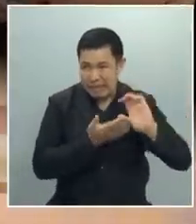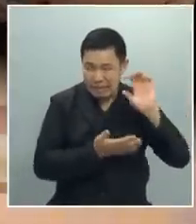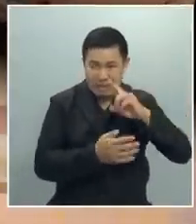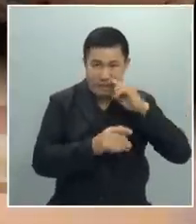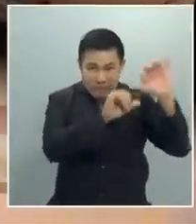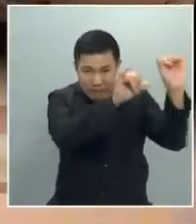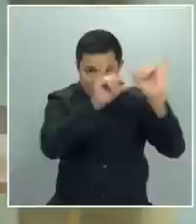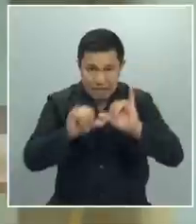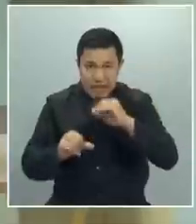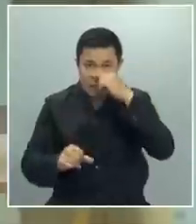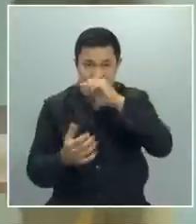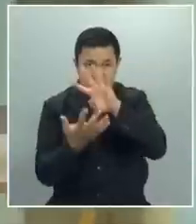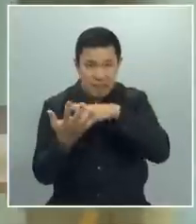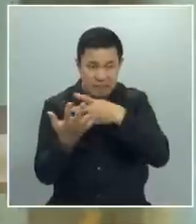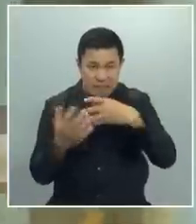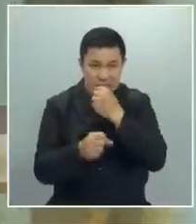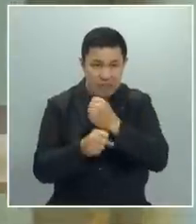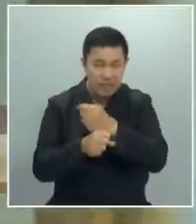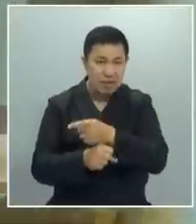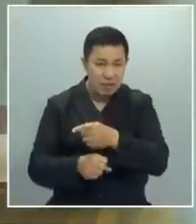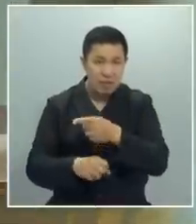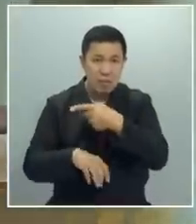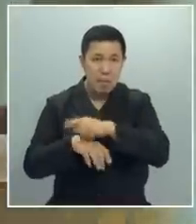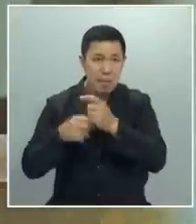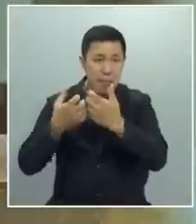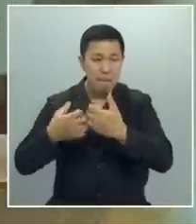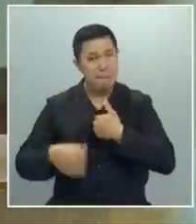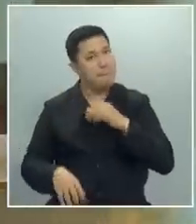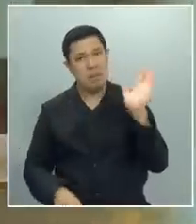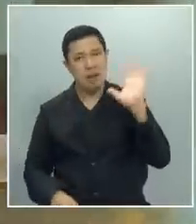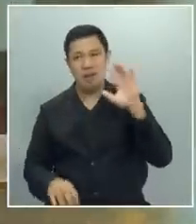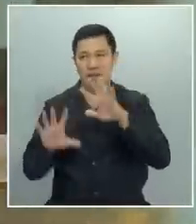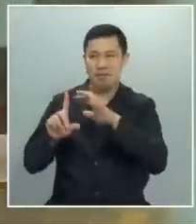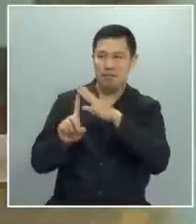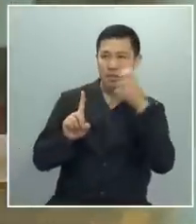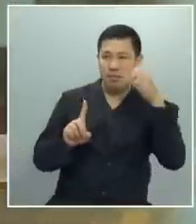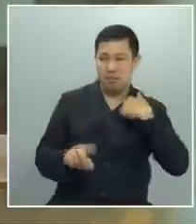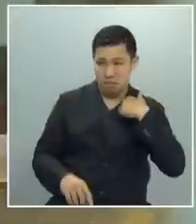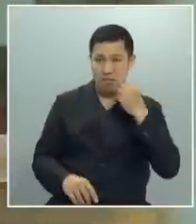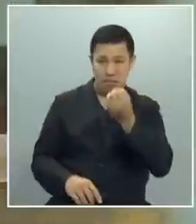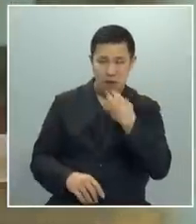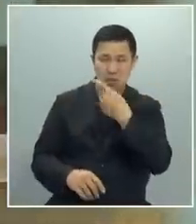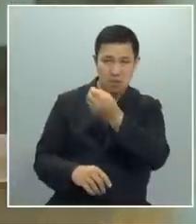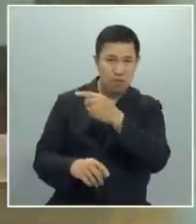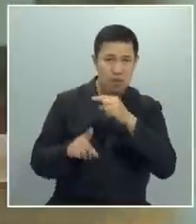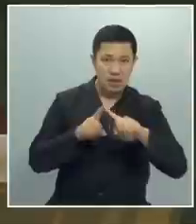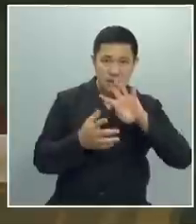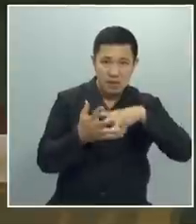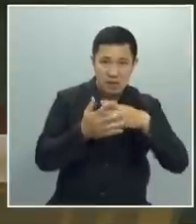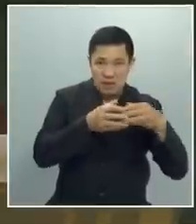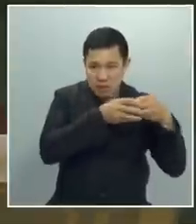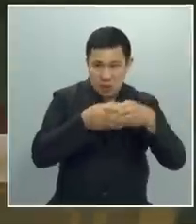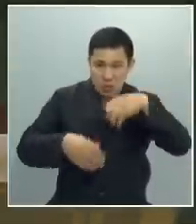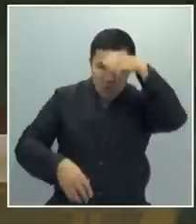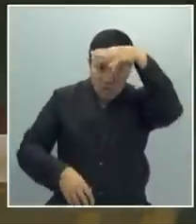ฐานการผลิตเข้าไปในประเทศไทยคุณเกรียงไกรประธานสภาอุตสาห์เขาไม่มาแน่บอกล่าสุดได้ยินแล้วมีหลายอุตสาหกรรมที่เตรียมมาลงทุนเป็นกลุ่มที่ใช้